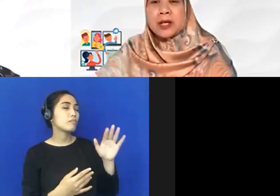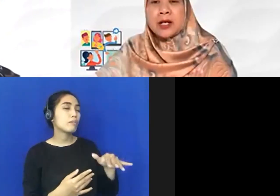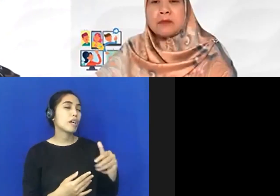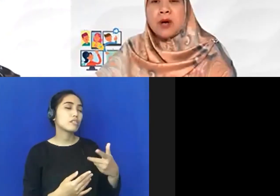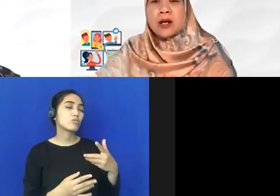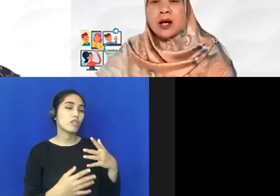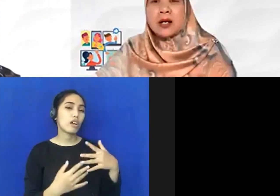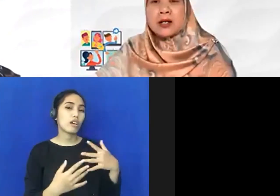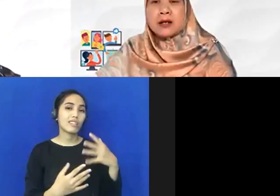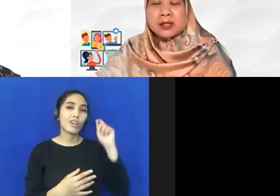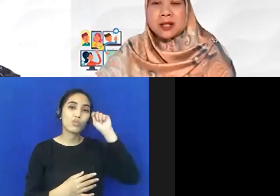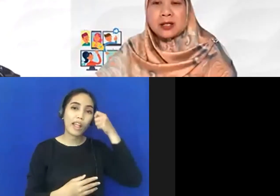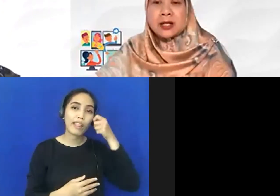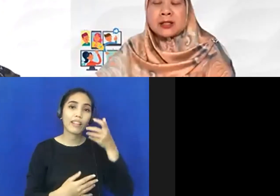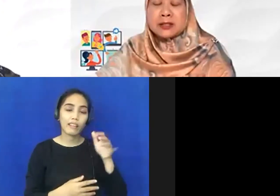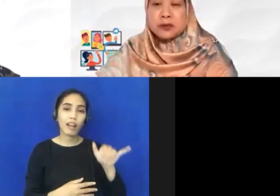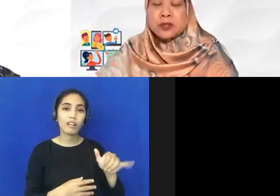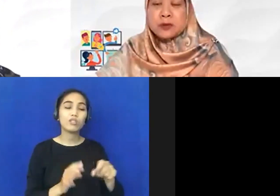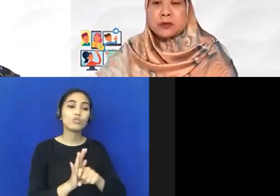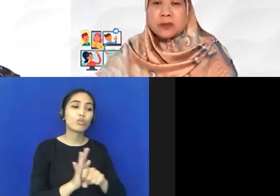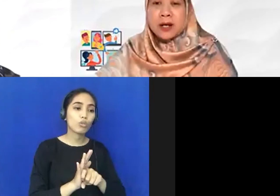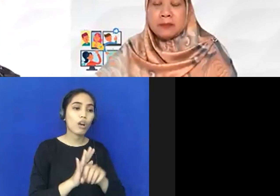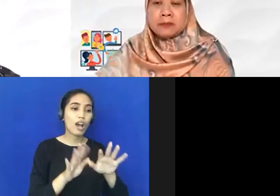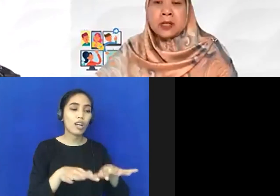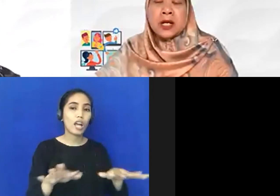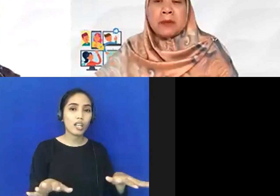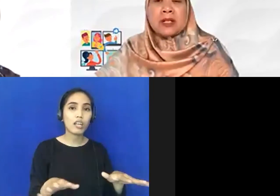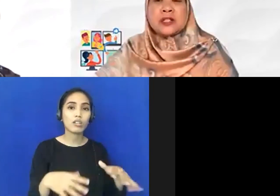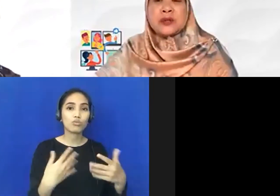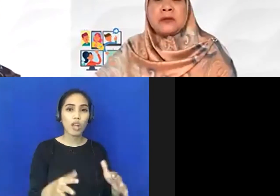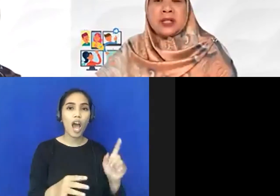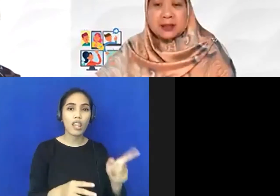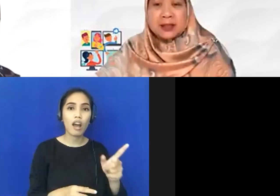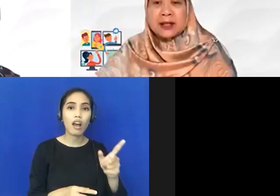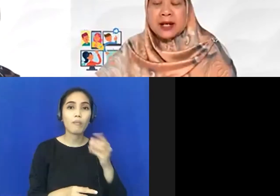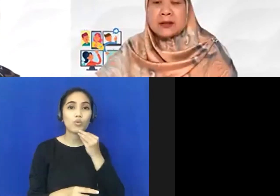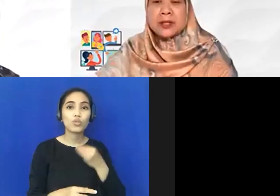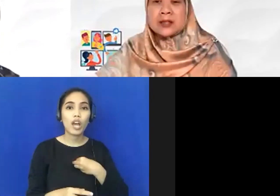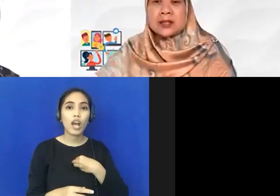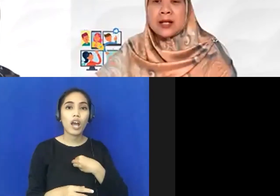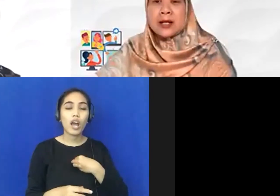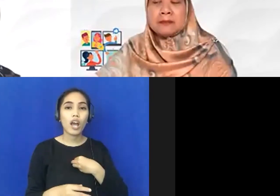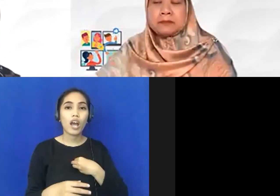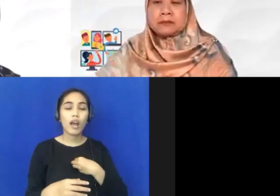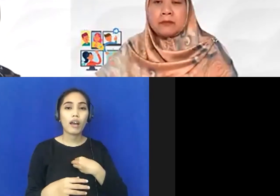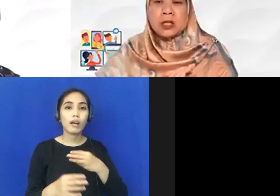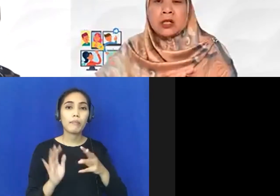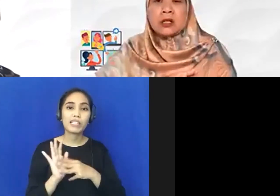saya sampaikan bahwa anak-anak dengan masalah kesehatan jiwa sebelumnya memang cenderung lebih rentan ya, lebih rentan